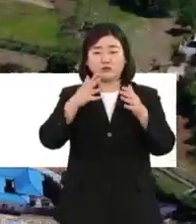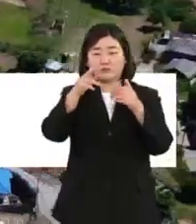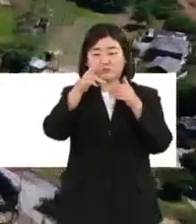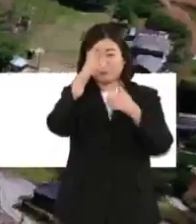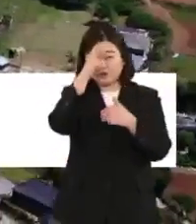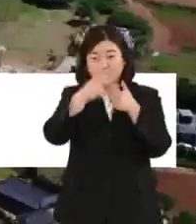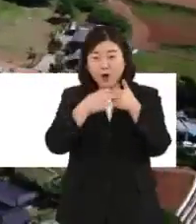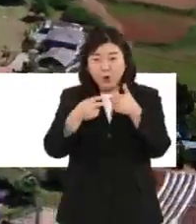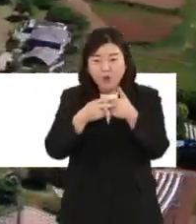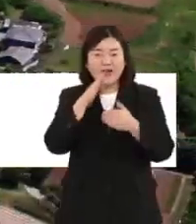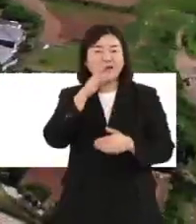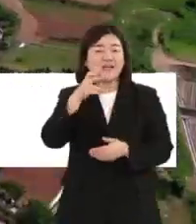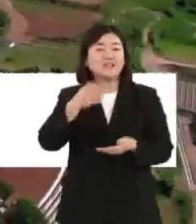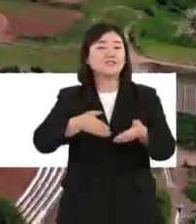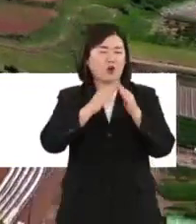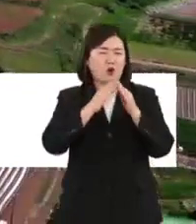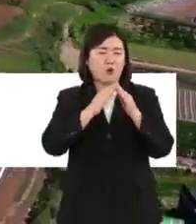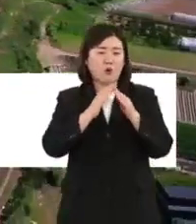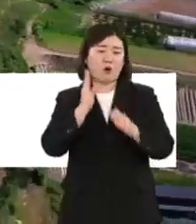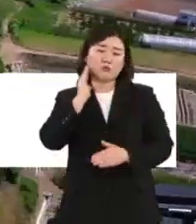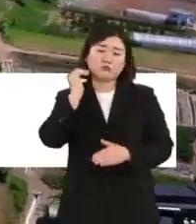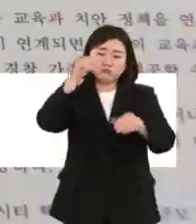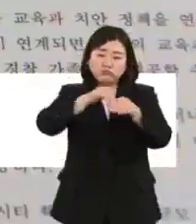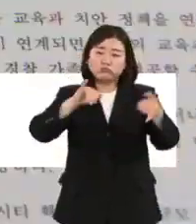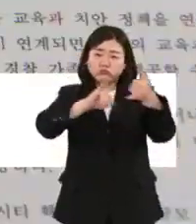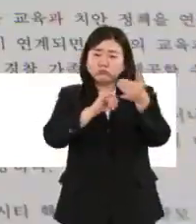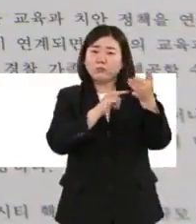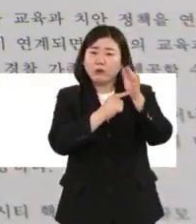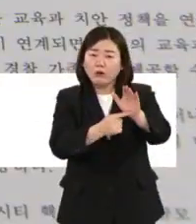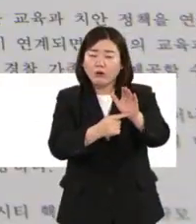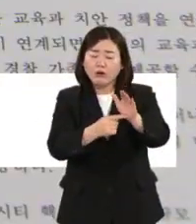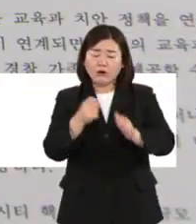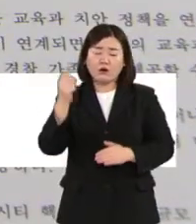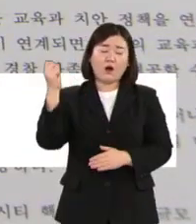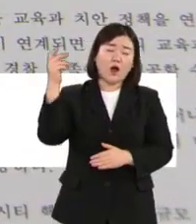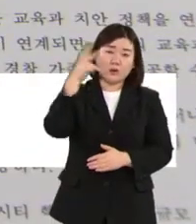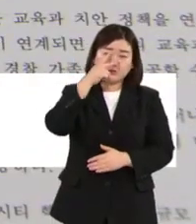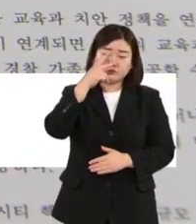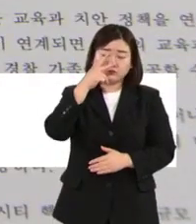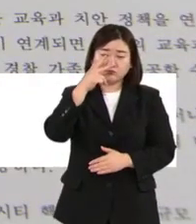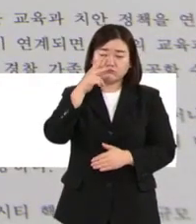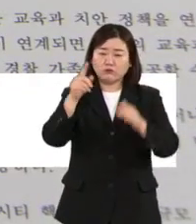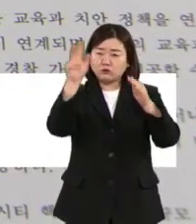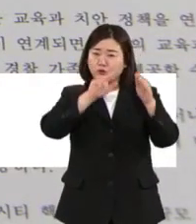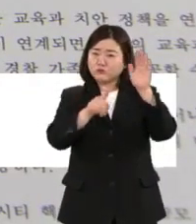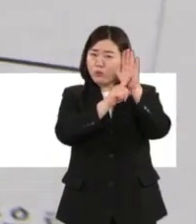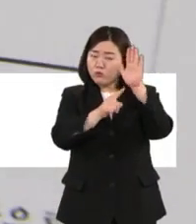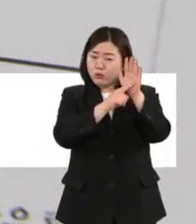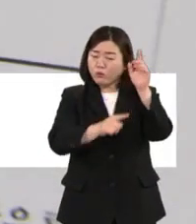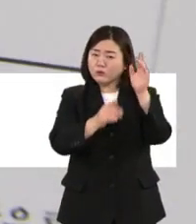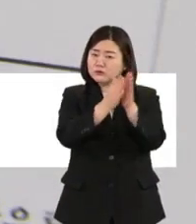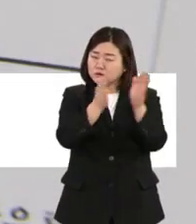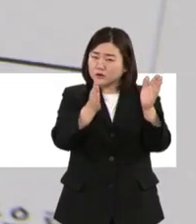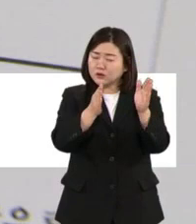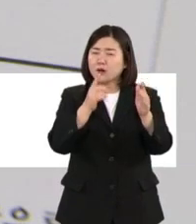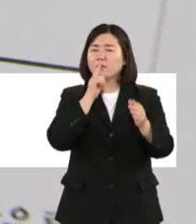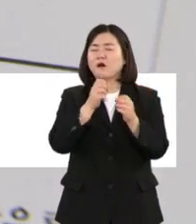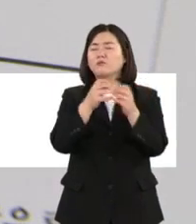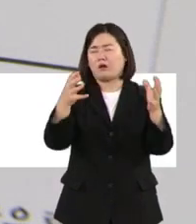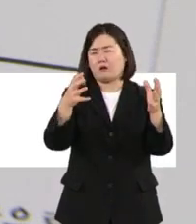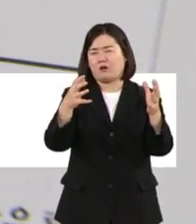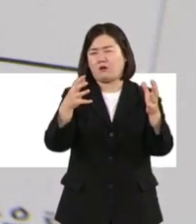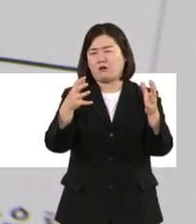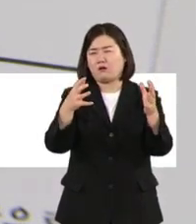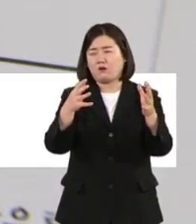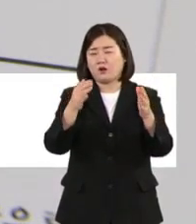국립경찰병원 분원의 아산시 설치는 대선공약으로 발표됐지만 경찰청이 갑자기 전국 공모를 실시해 논란이 된 바